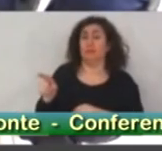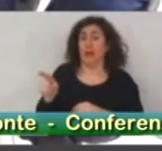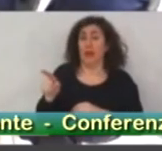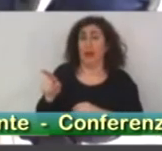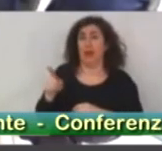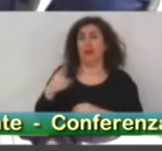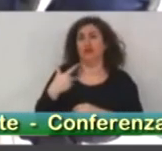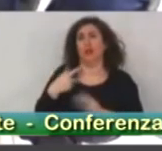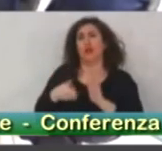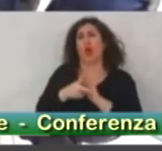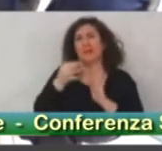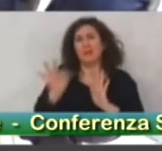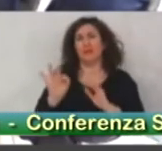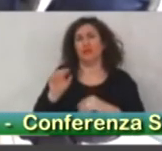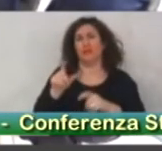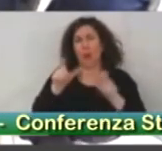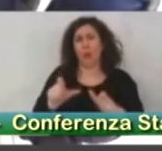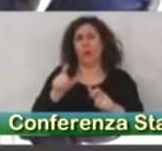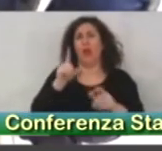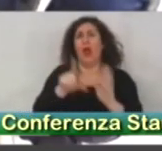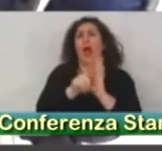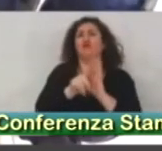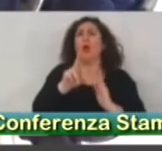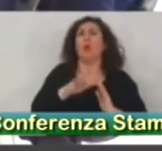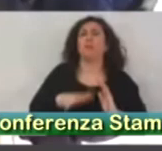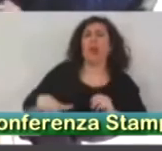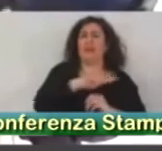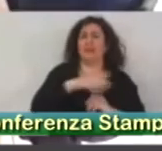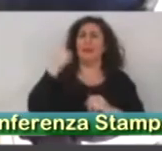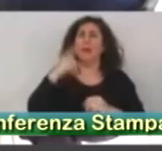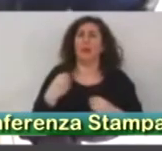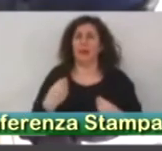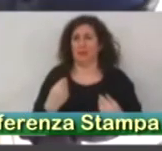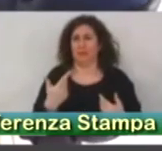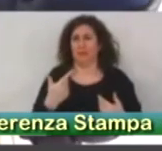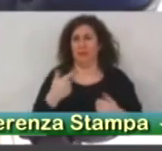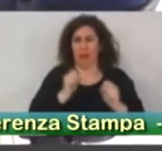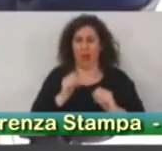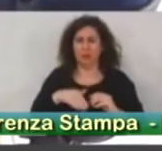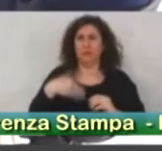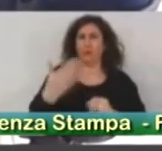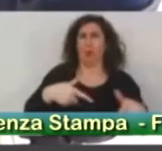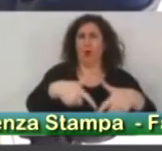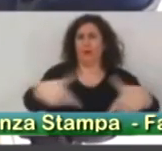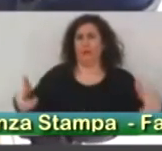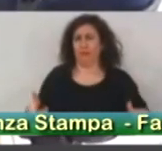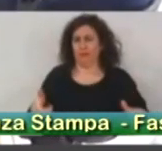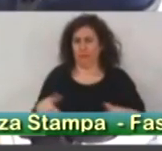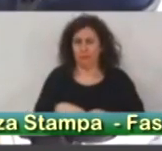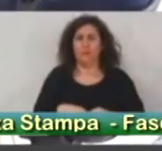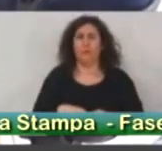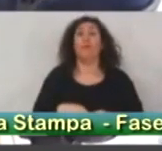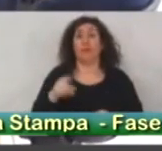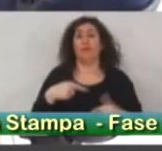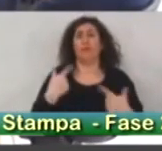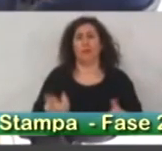urbanistica per quanto concerne l'installazione dei dehors nelle città piemontesi, prevedendo una forte semplificazione